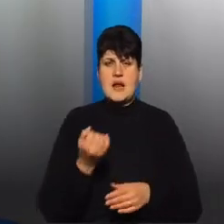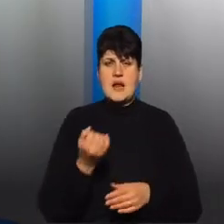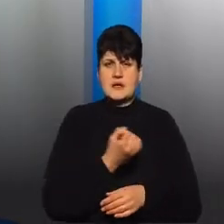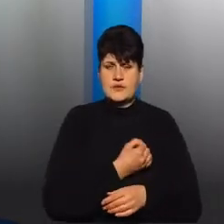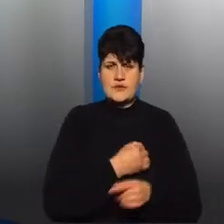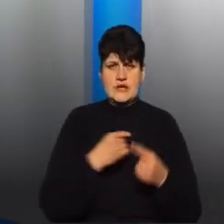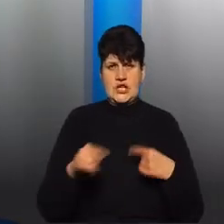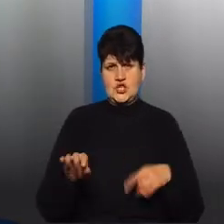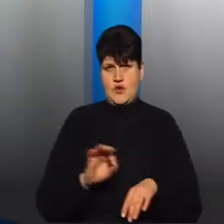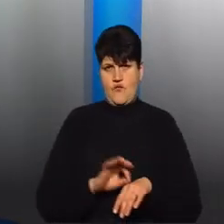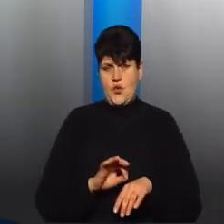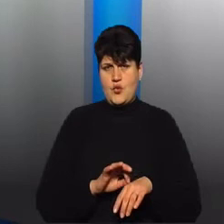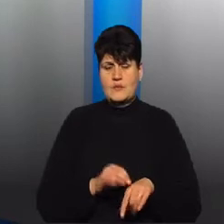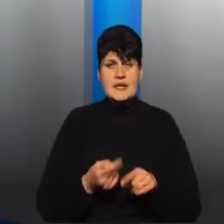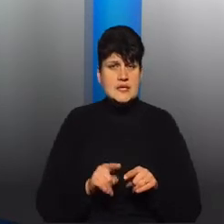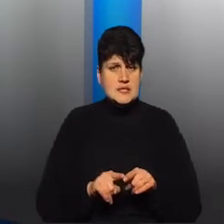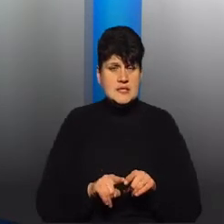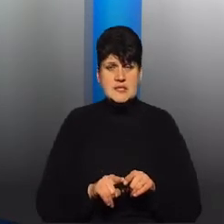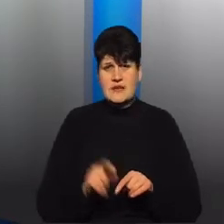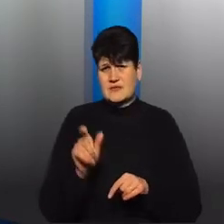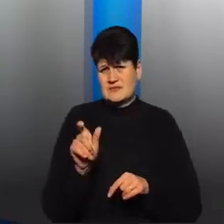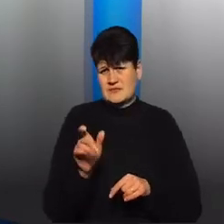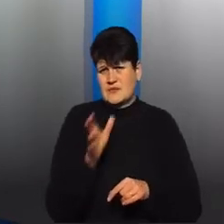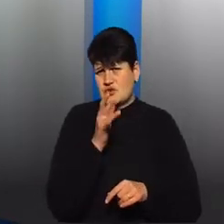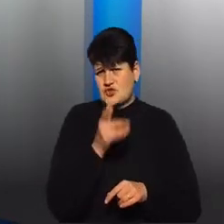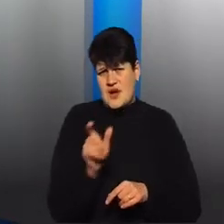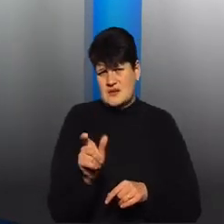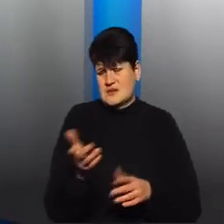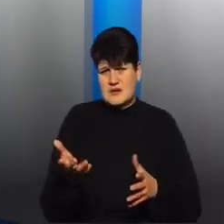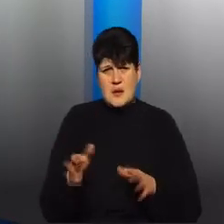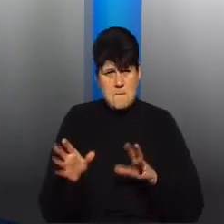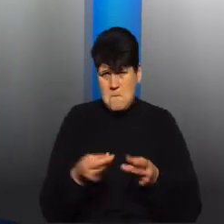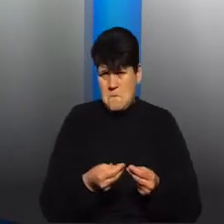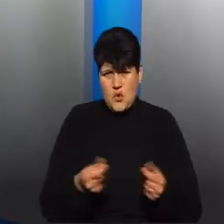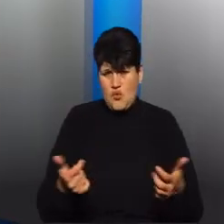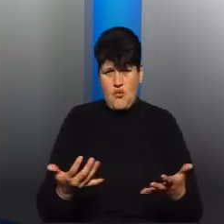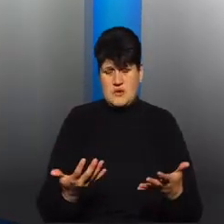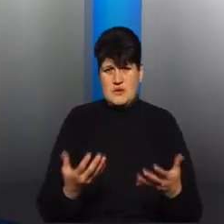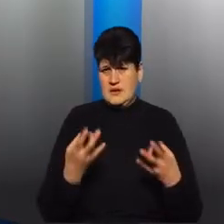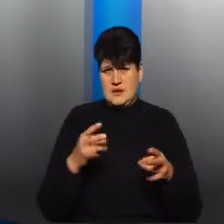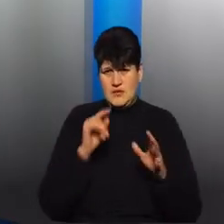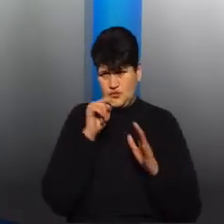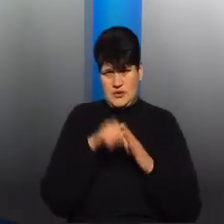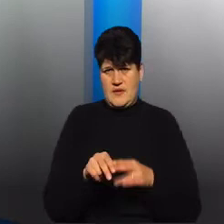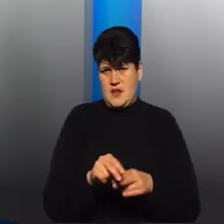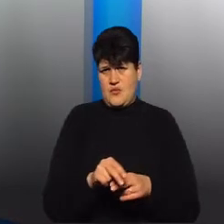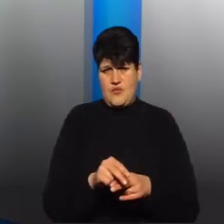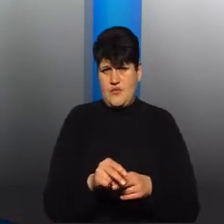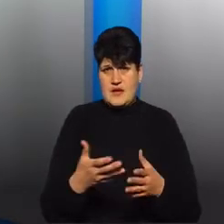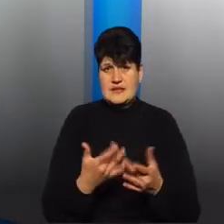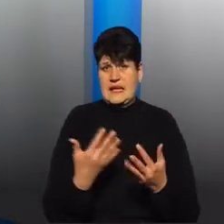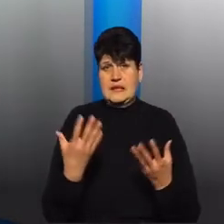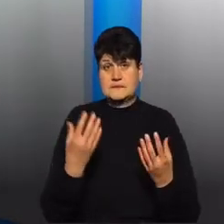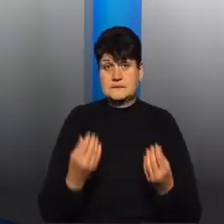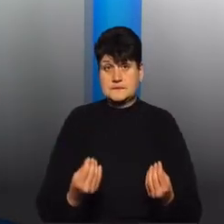це вони надзвичайно короткочасні і практично проходять, не втручаючись без всякого лікування, буквально за декілька днів. Якщо